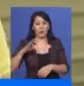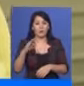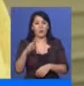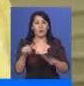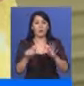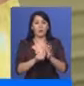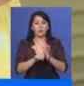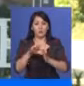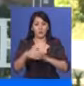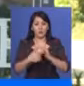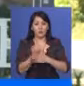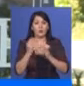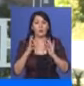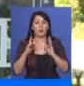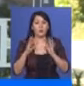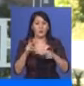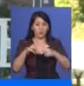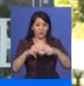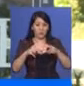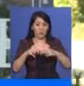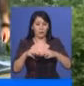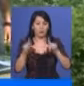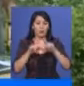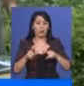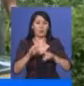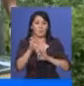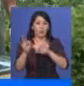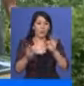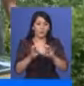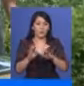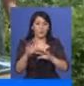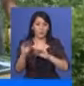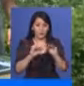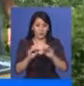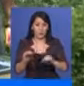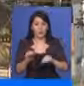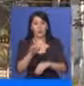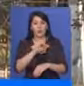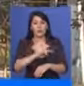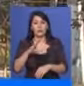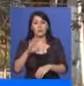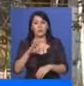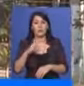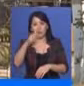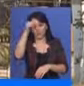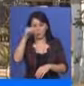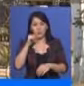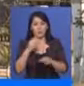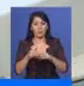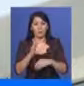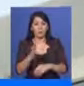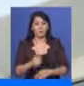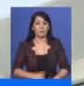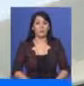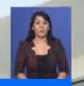6 жаңа саябақ пайда болады. Демалыс орындары ерекше дизайнмен безендірілуде. Сәтін салса, барлық жұмыс 42 қазан айларында аяқталмақ. Нұрбол